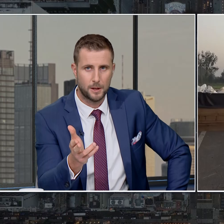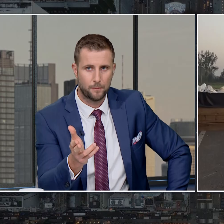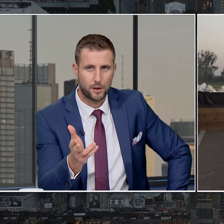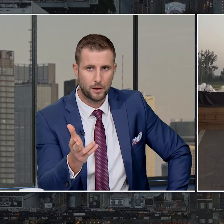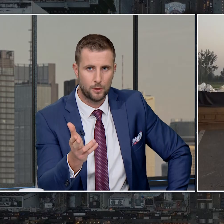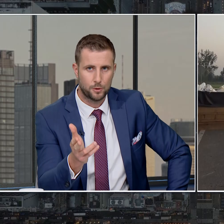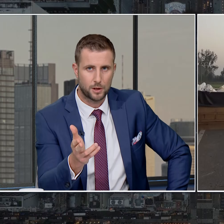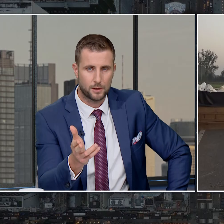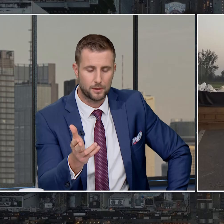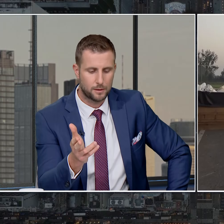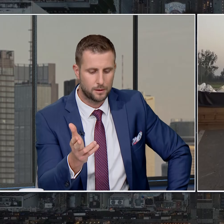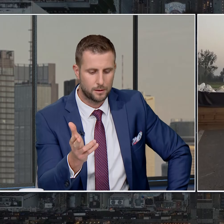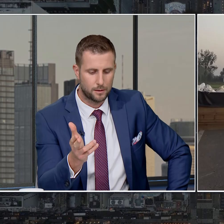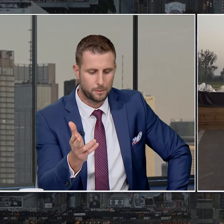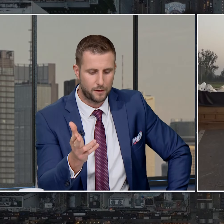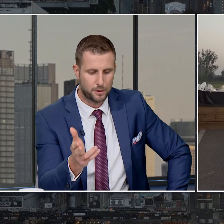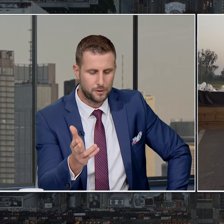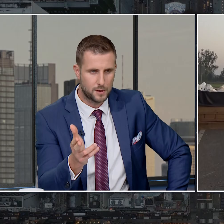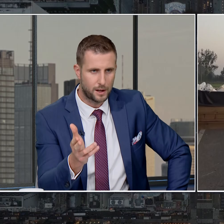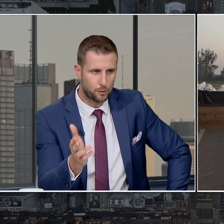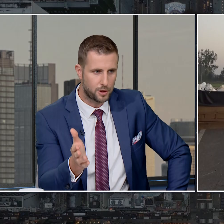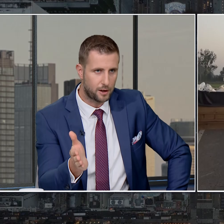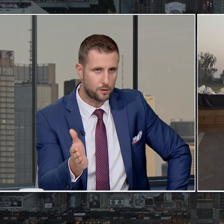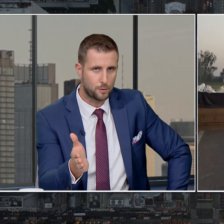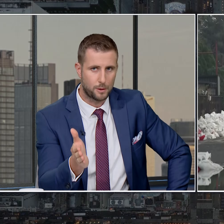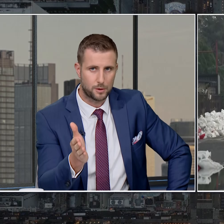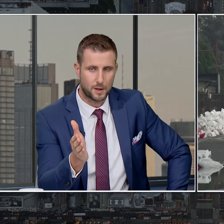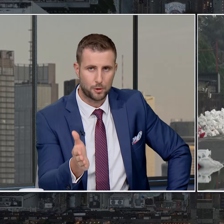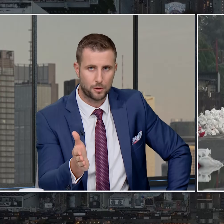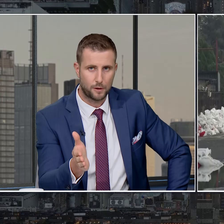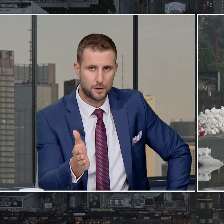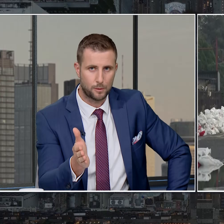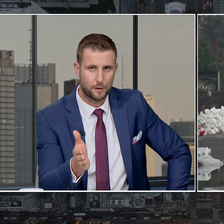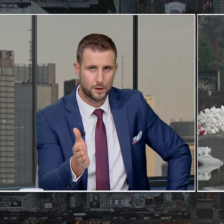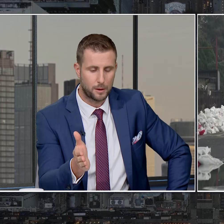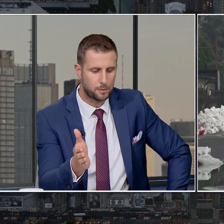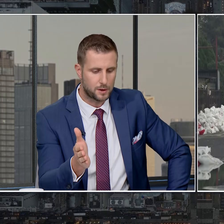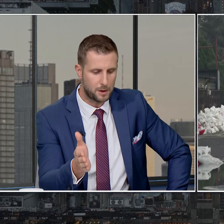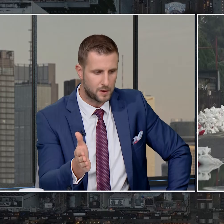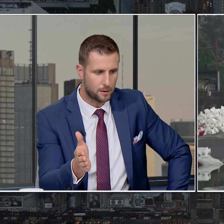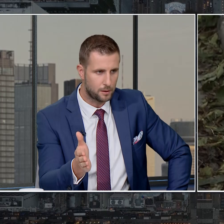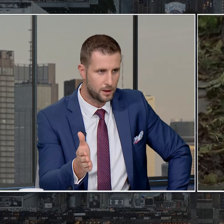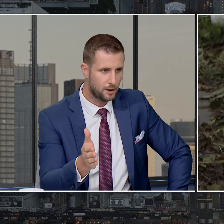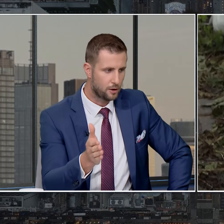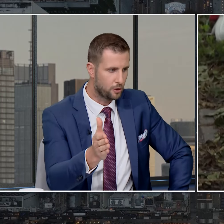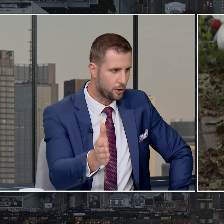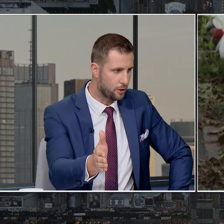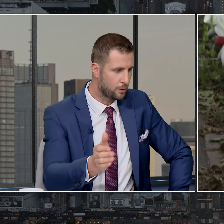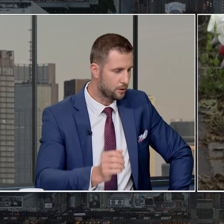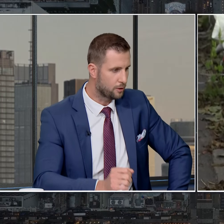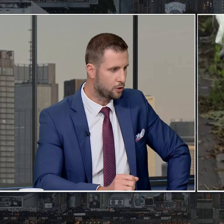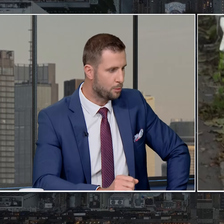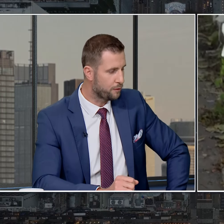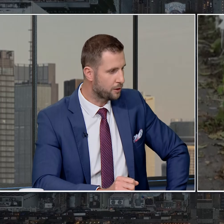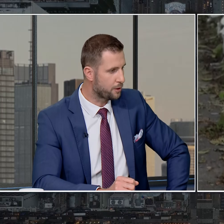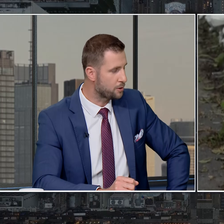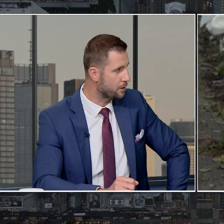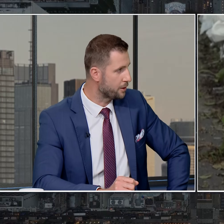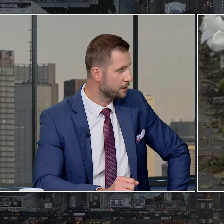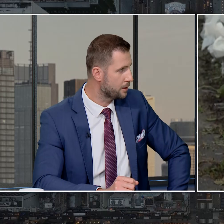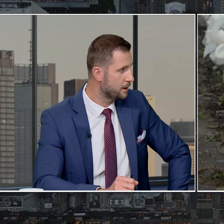znaczy ludzie, pracownicy ratusza, jak rozumiem, czy samorządowcy, ludzie wysłani przez miasto do